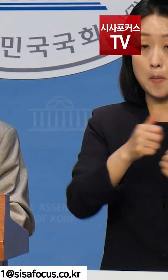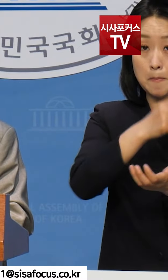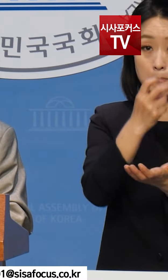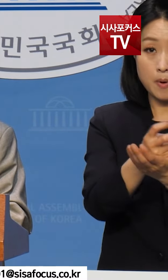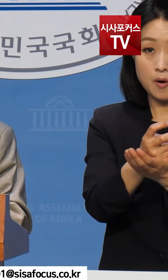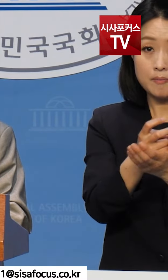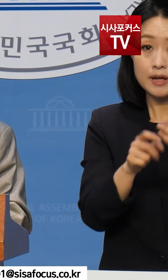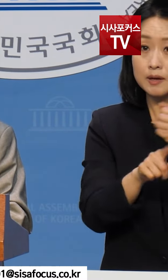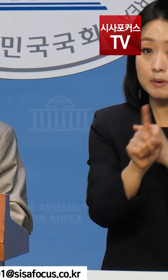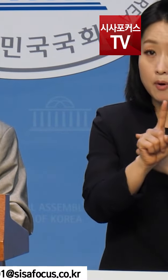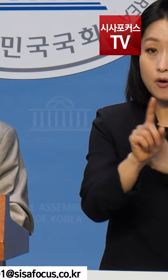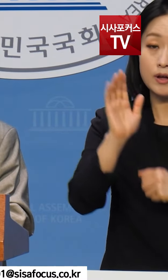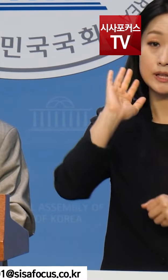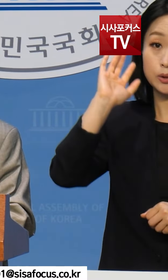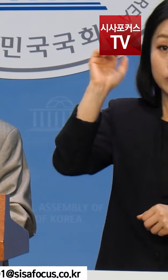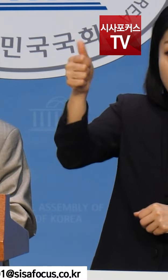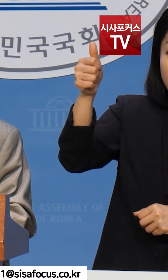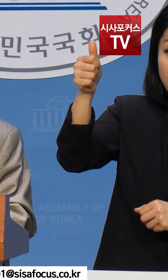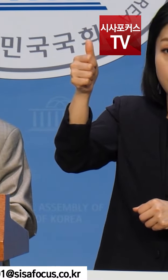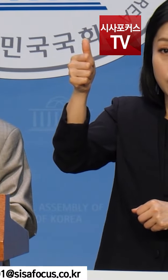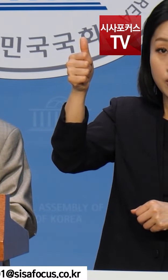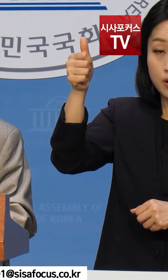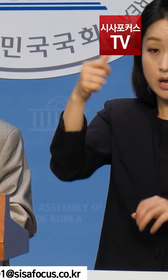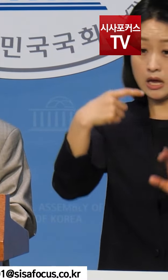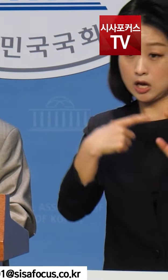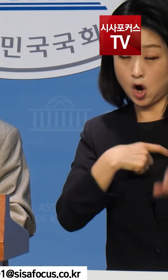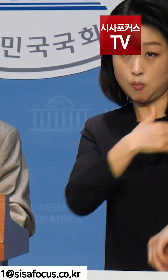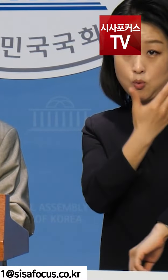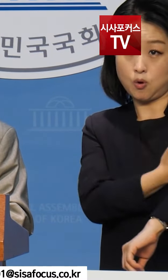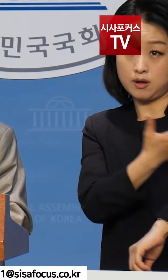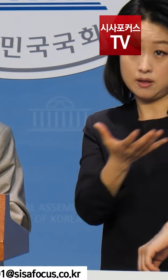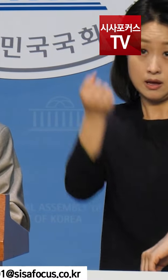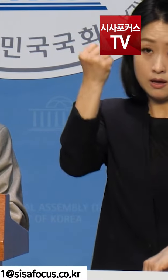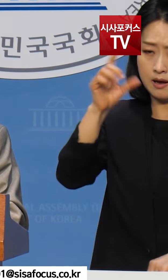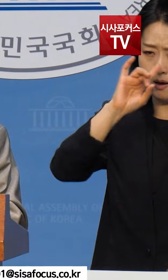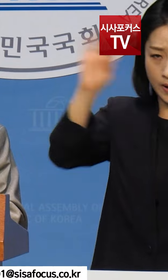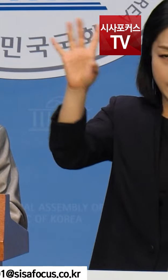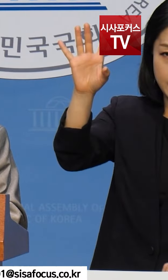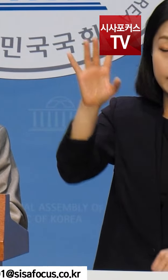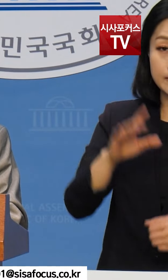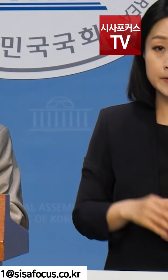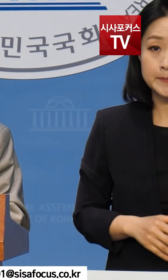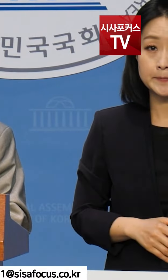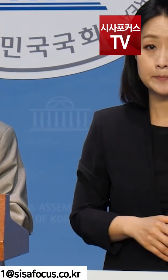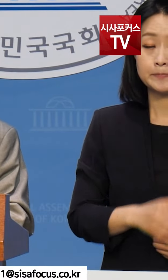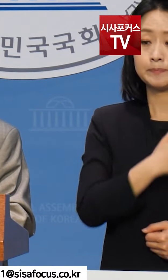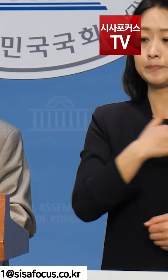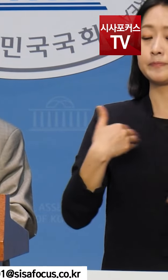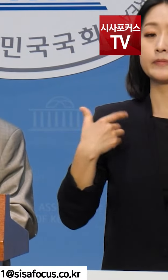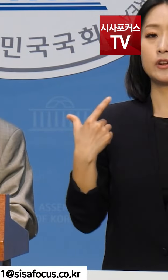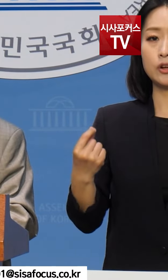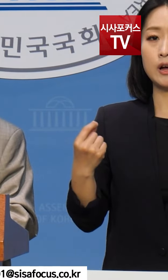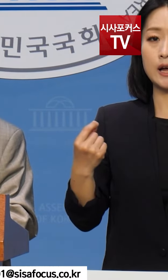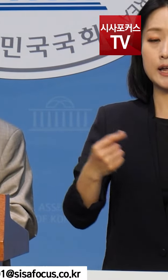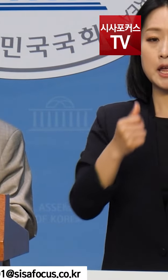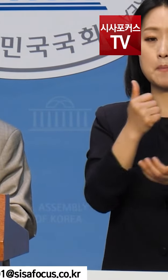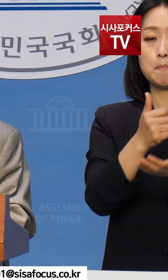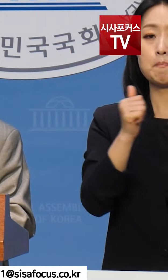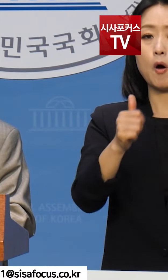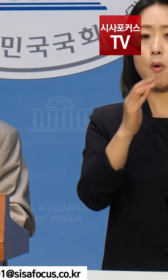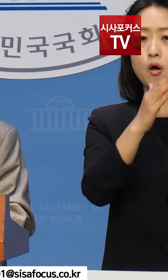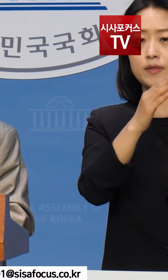특검법이라면 대통령도 무조건 거부권을 행사하면 안 됩니다. 떳떳하게 법원에